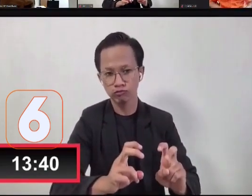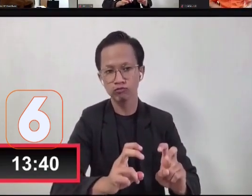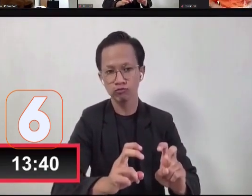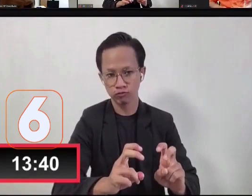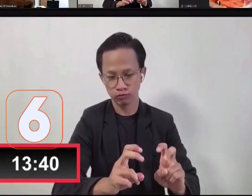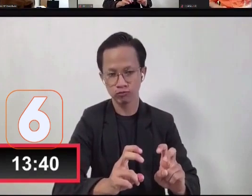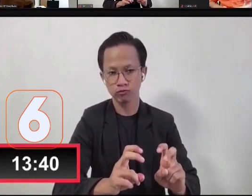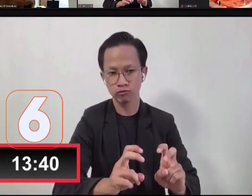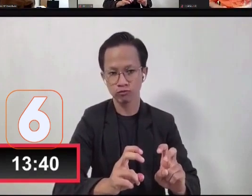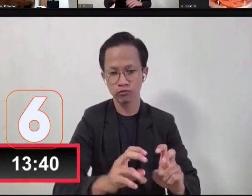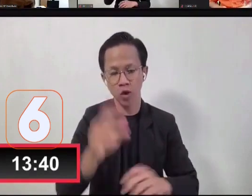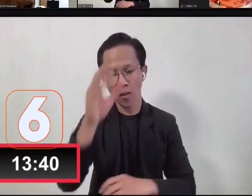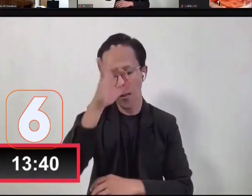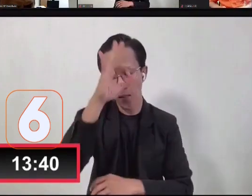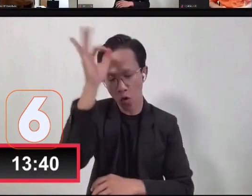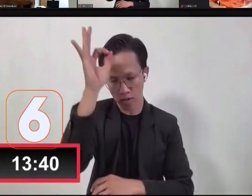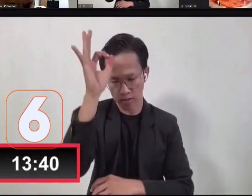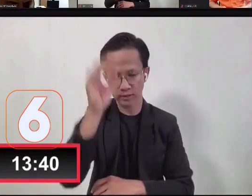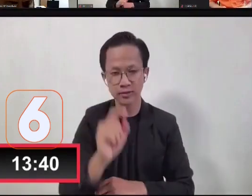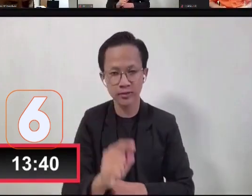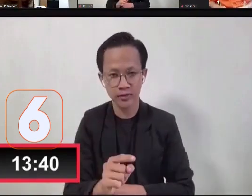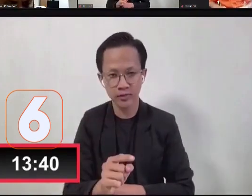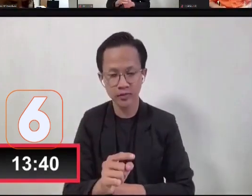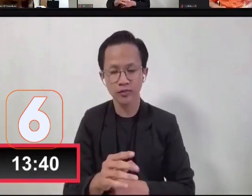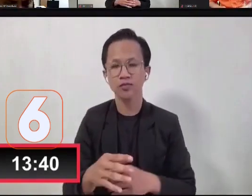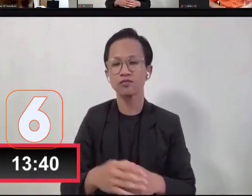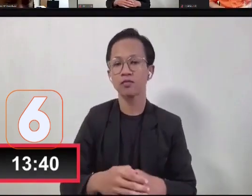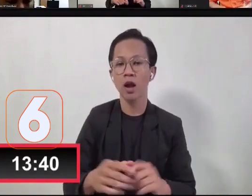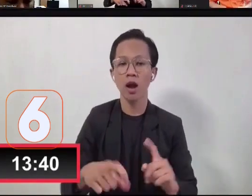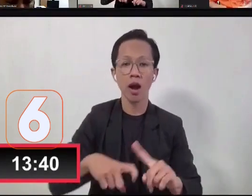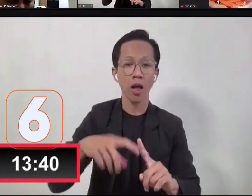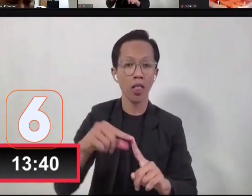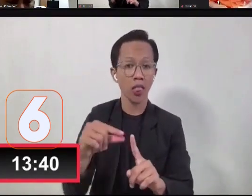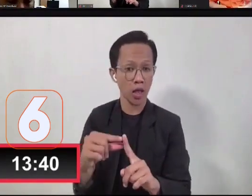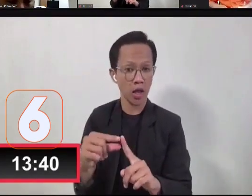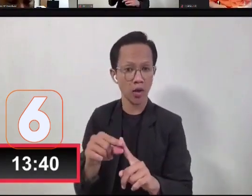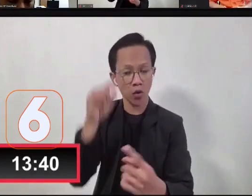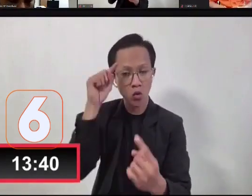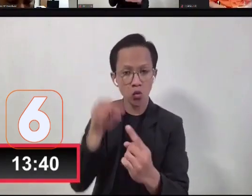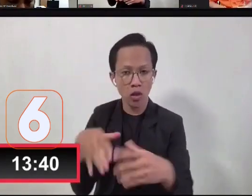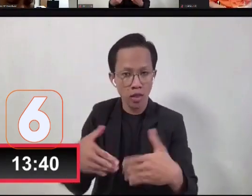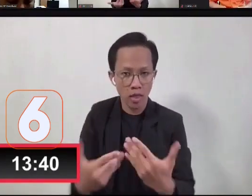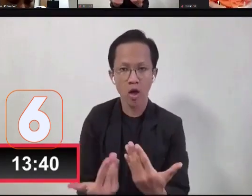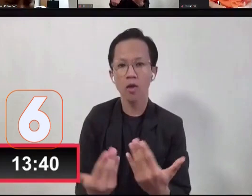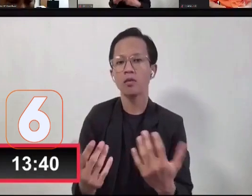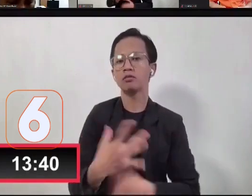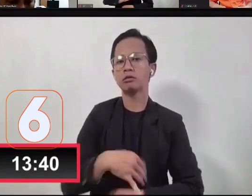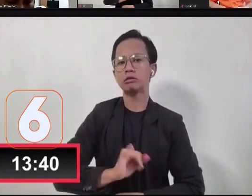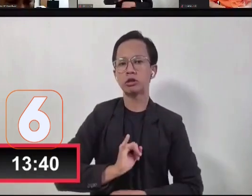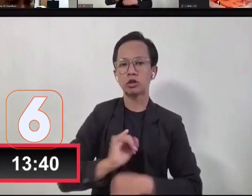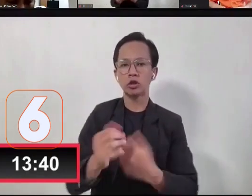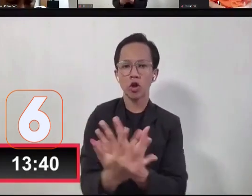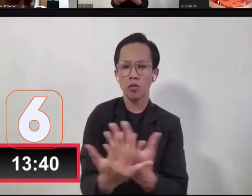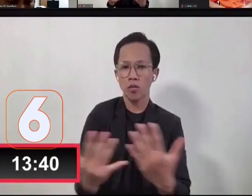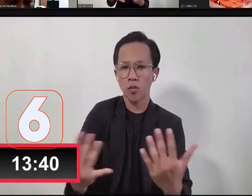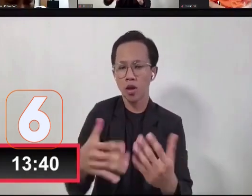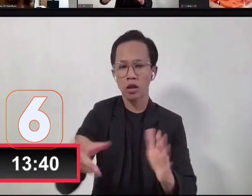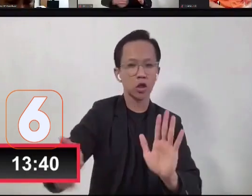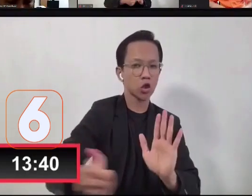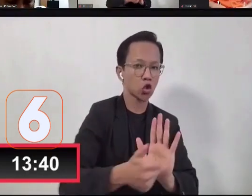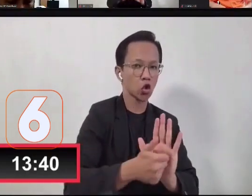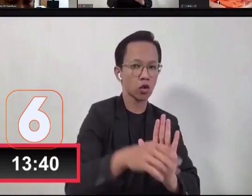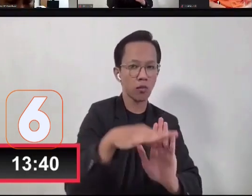provinsi kepolisian sementara itu ktpl berfungsi sebagai identitas kependudukan sesuai dengan ketentuan peraturan perundang-undangan